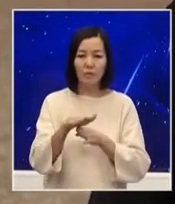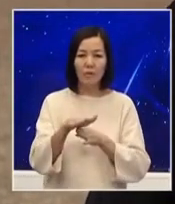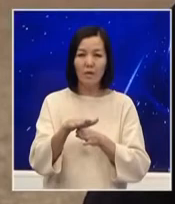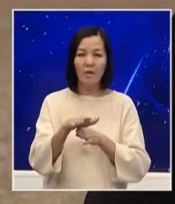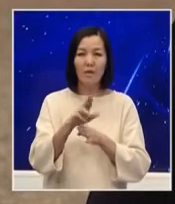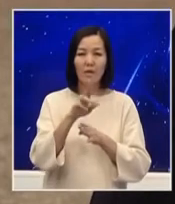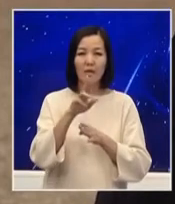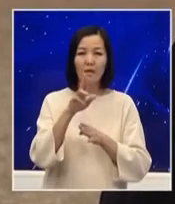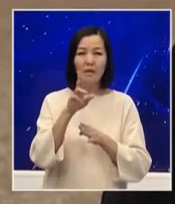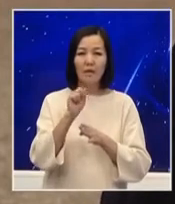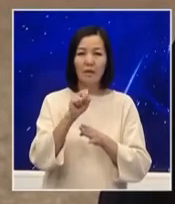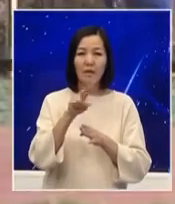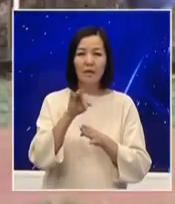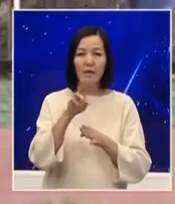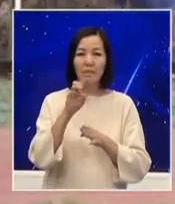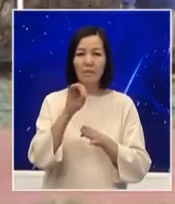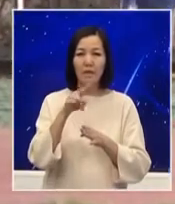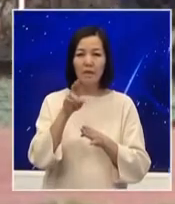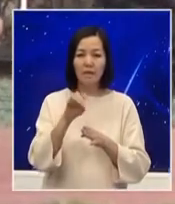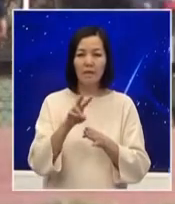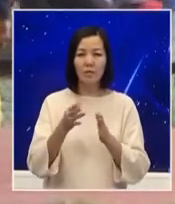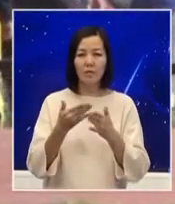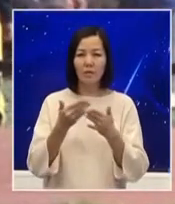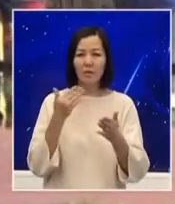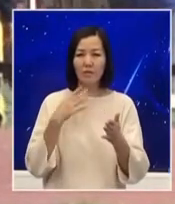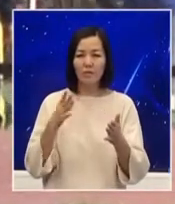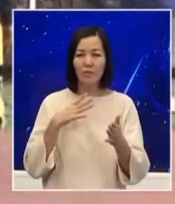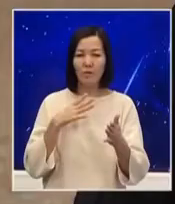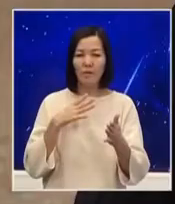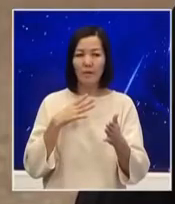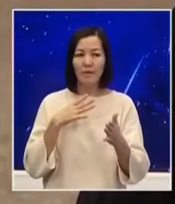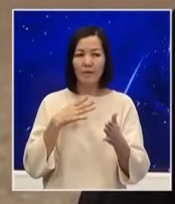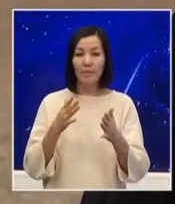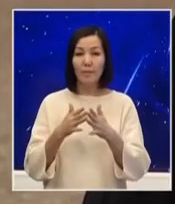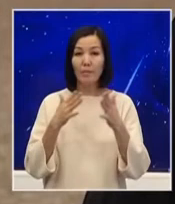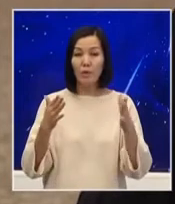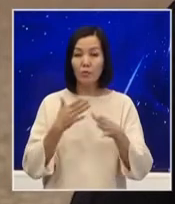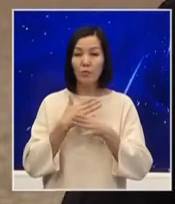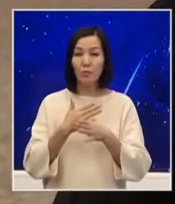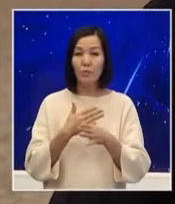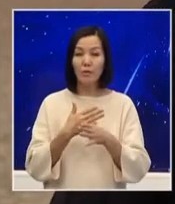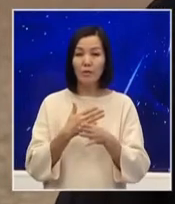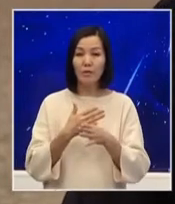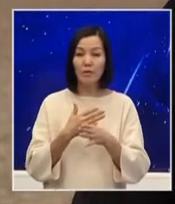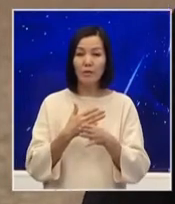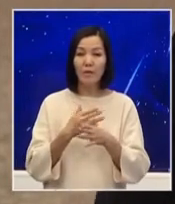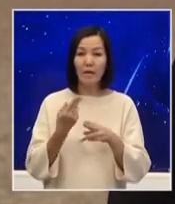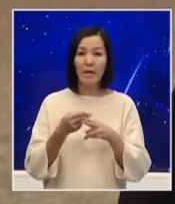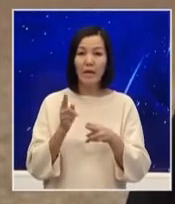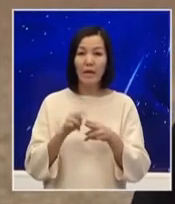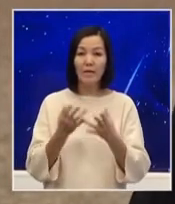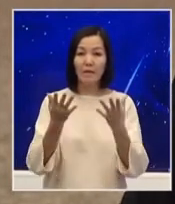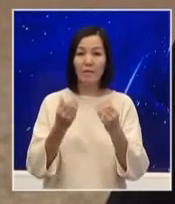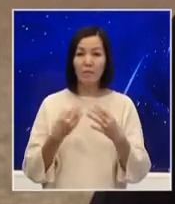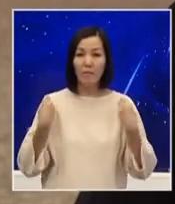Анатолий Гаврилович Калибердин. Он когда-то оказывал нам большую помощь. Это в приобретении